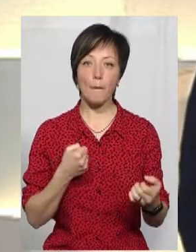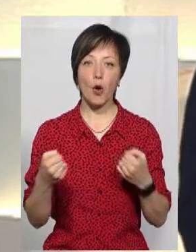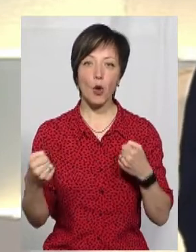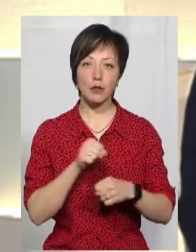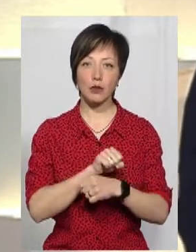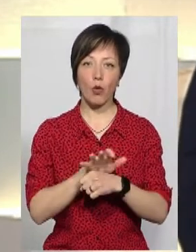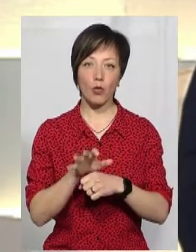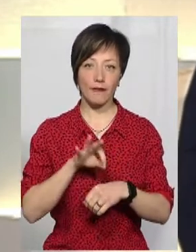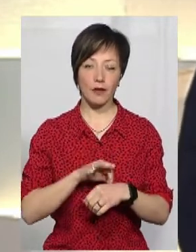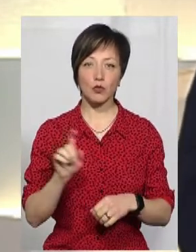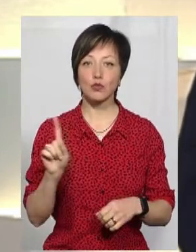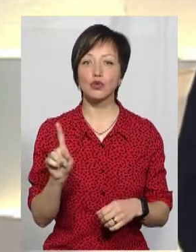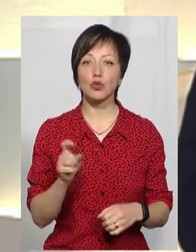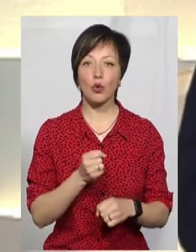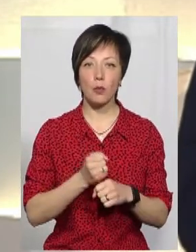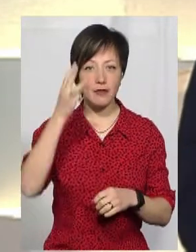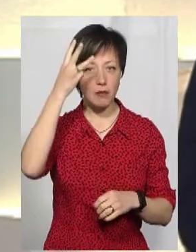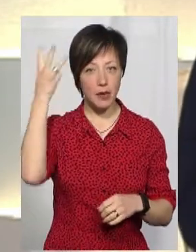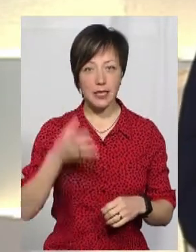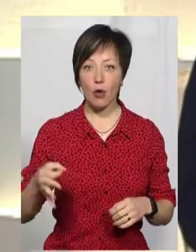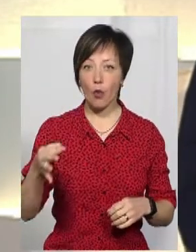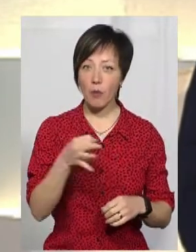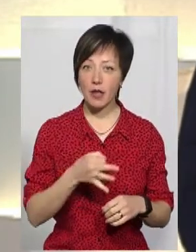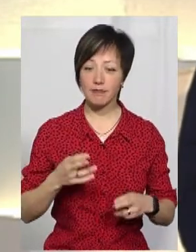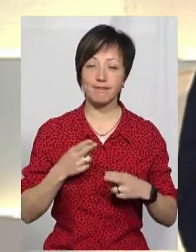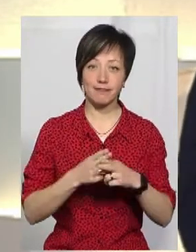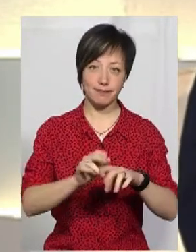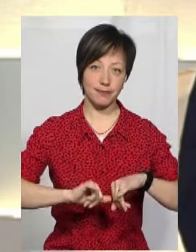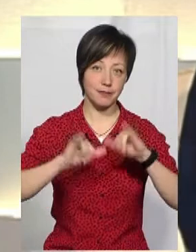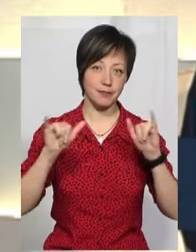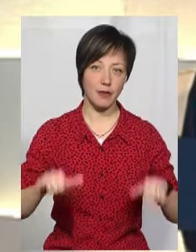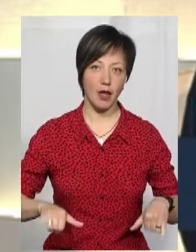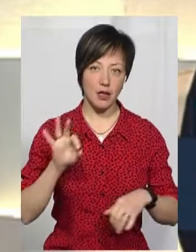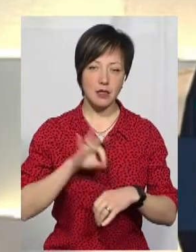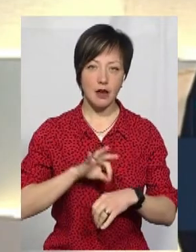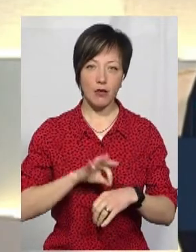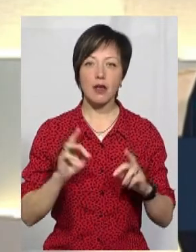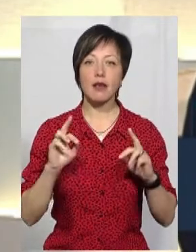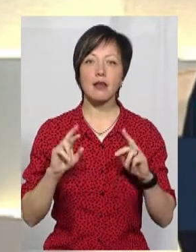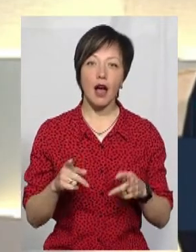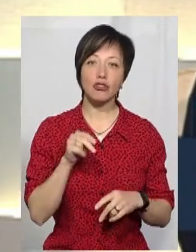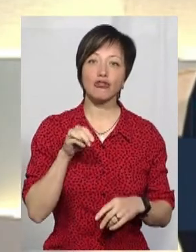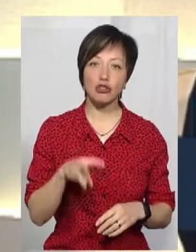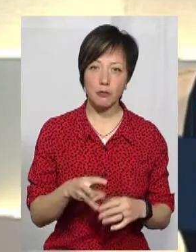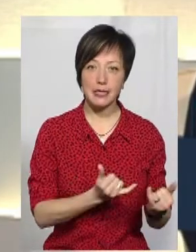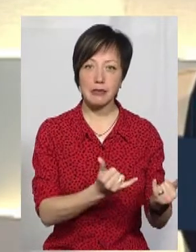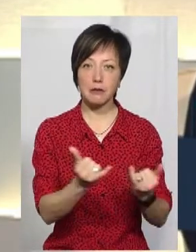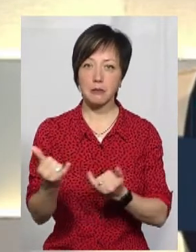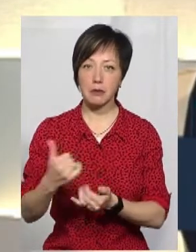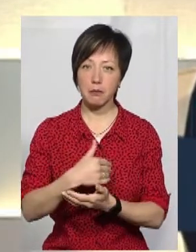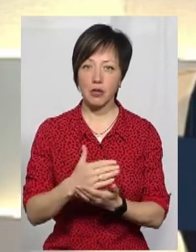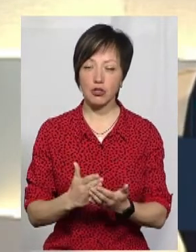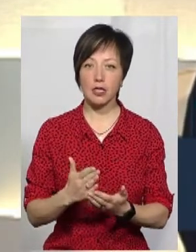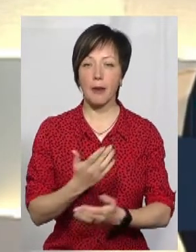Що робиться у Хмельницькій області для запобігання розповсюдженню коронавірусу? Як і чим забезпечені заклади